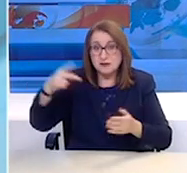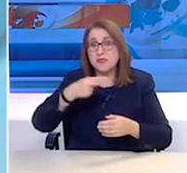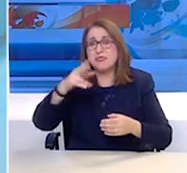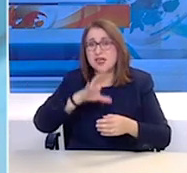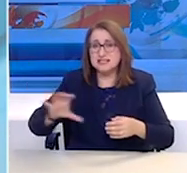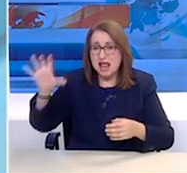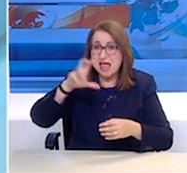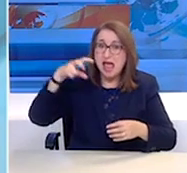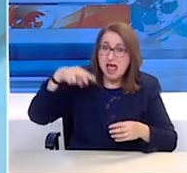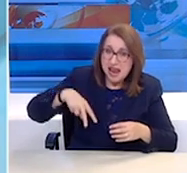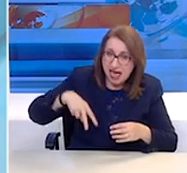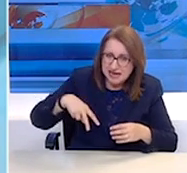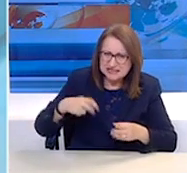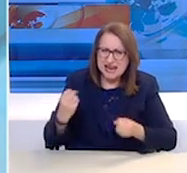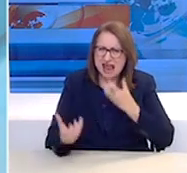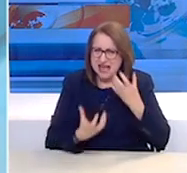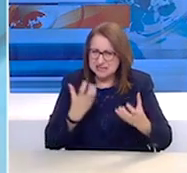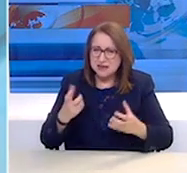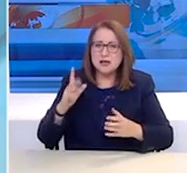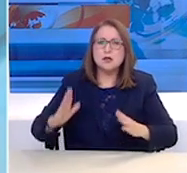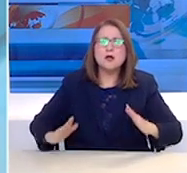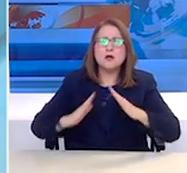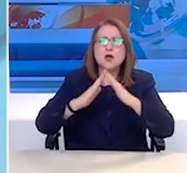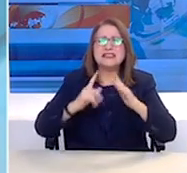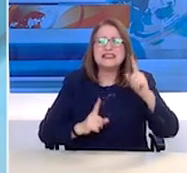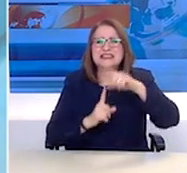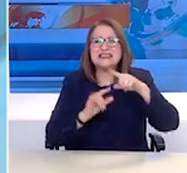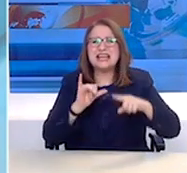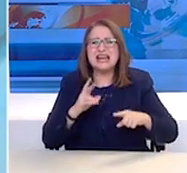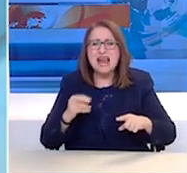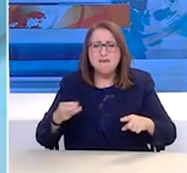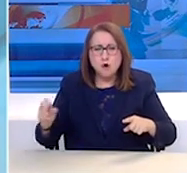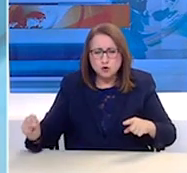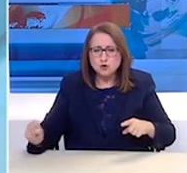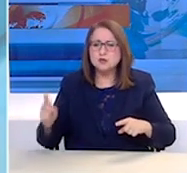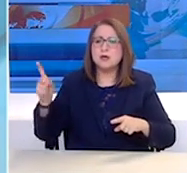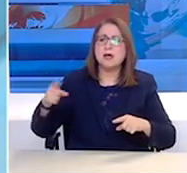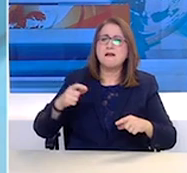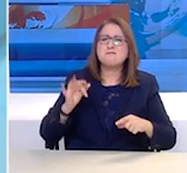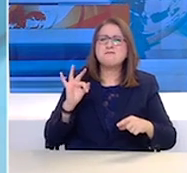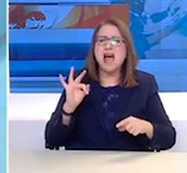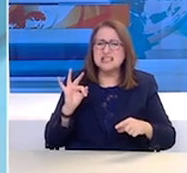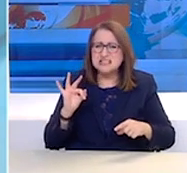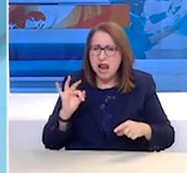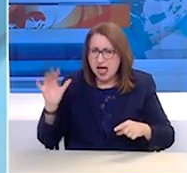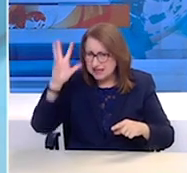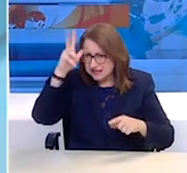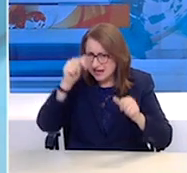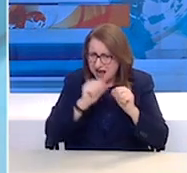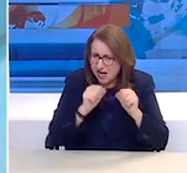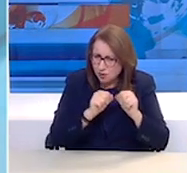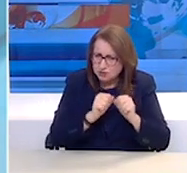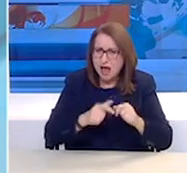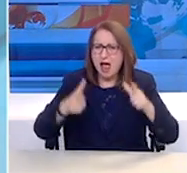της Λάρισας, στη Νέα Σμύρνη, στον Τύρναβο και στα Φάρσαλα, στην ενότητα της Μαγνησίας, στο Αλιβέρι Νέας Ιωνίας, στην Αγία Παρασκευή και στη